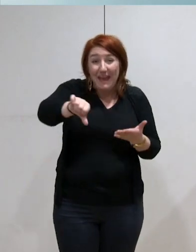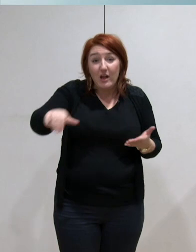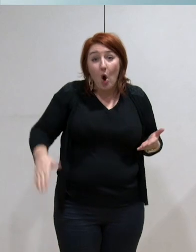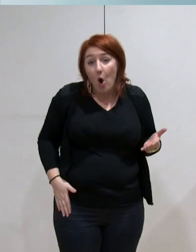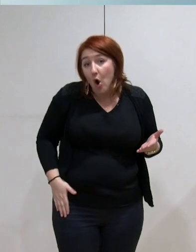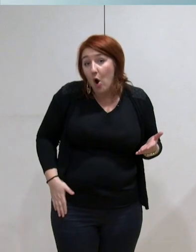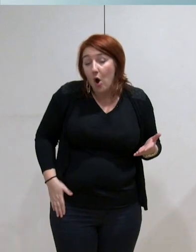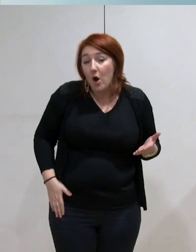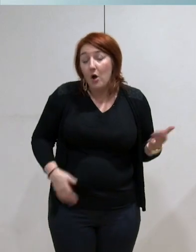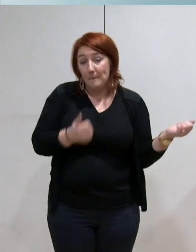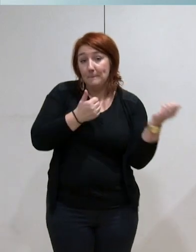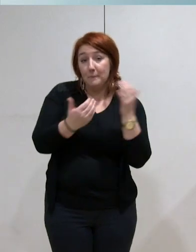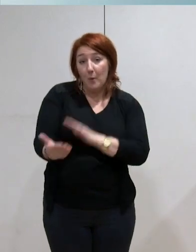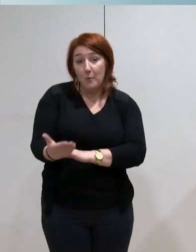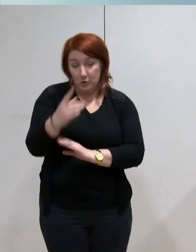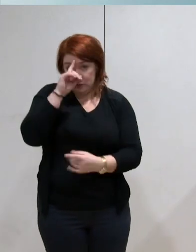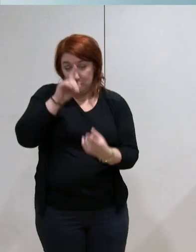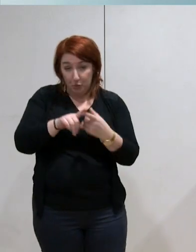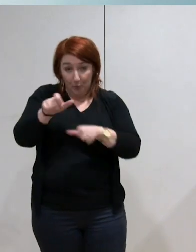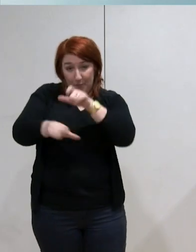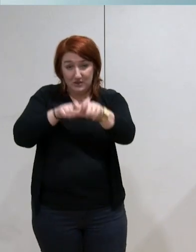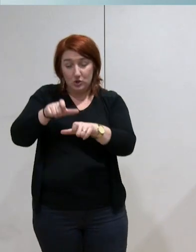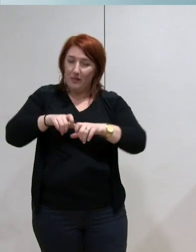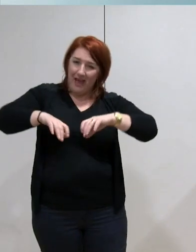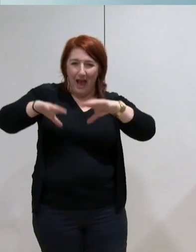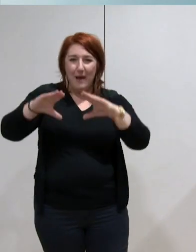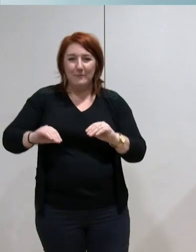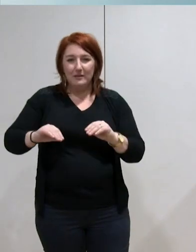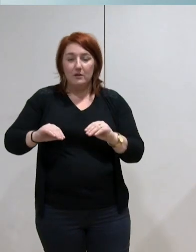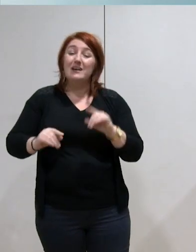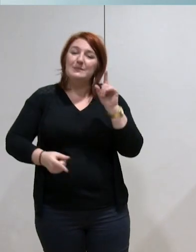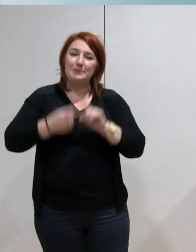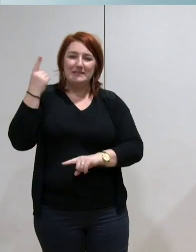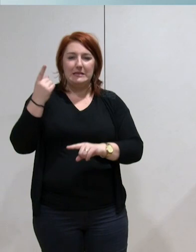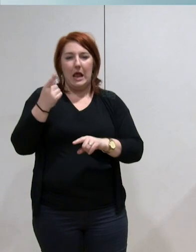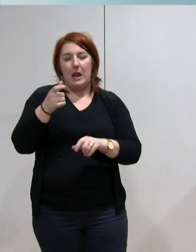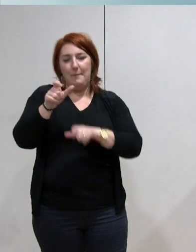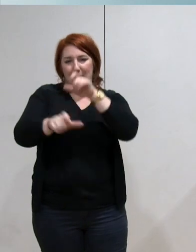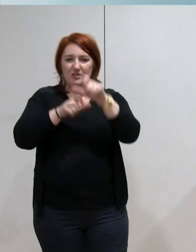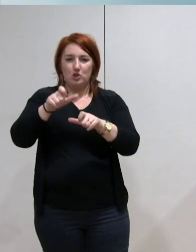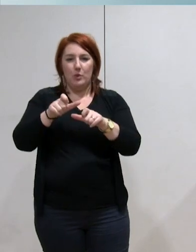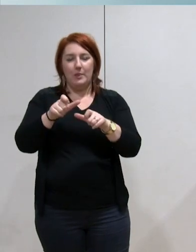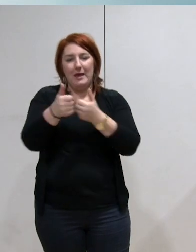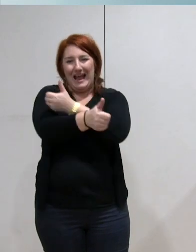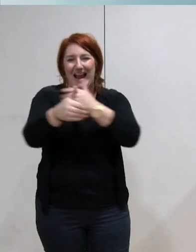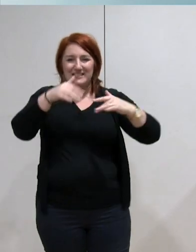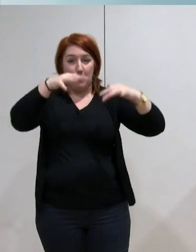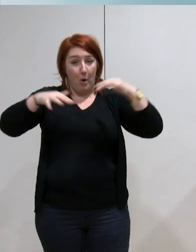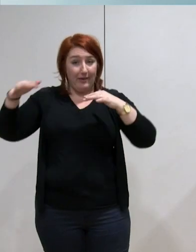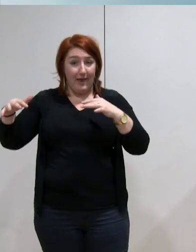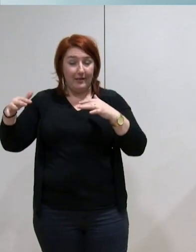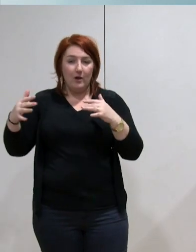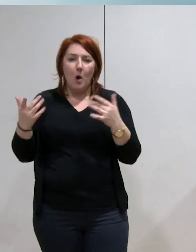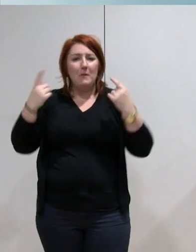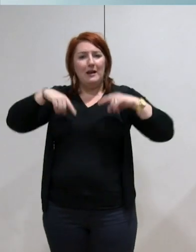pour faire surporter aux habitants et rgulièrement aux classes moyenne le désengagement de l'État